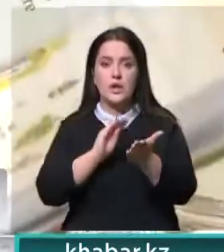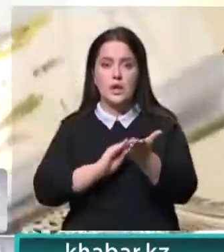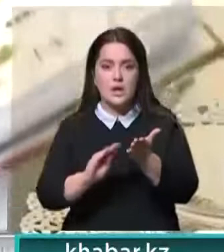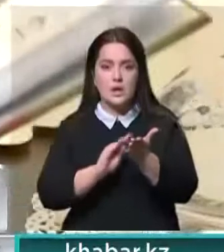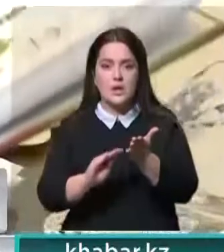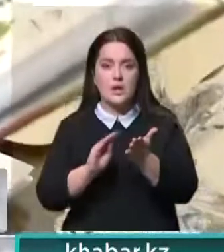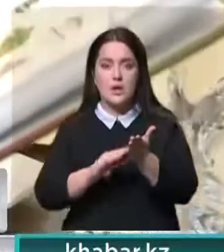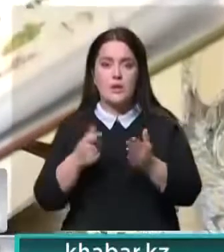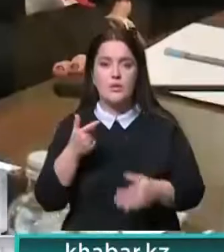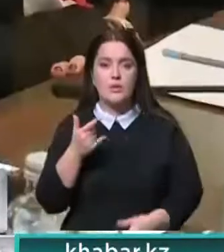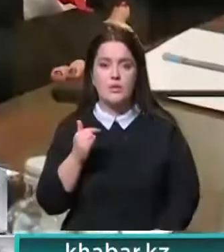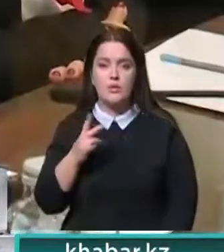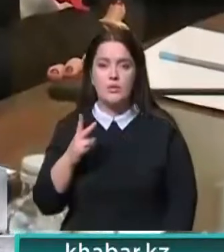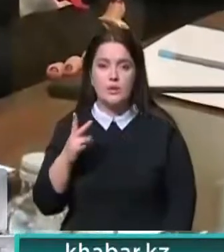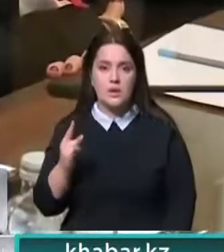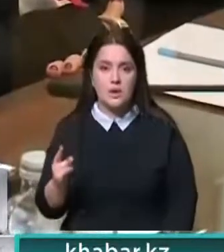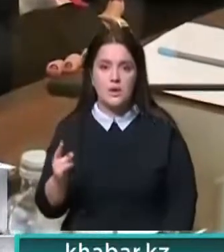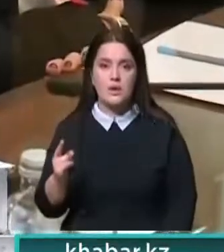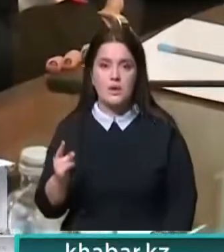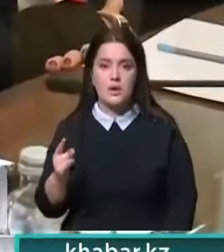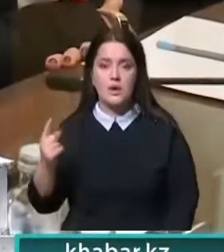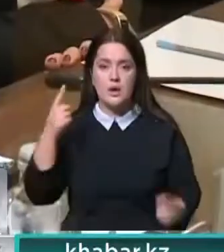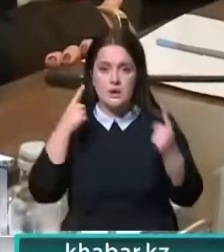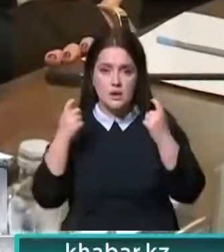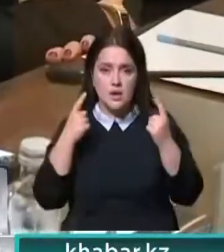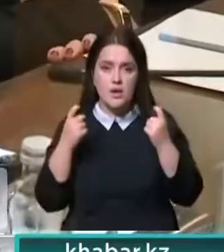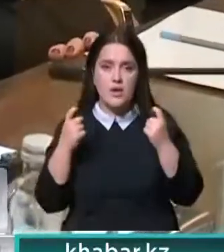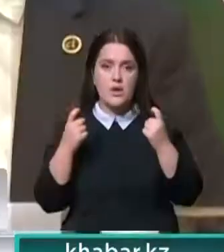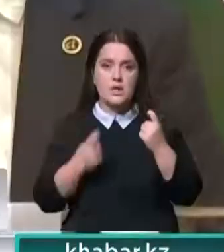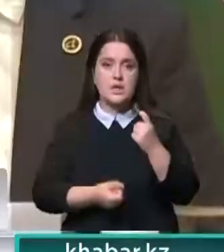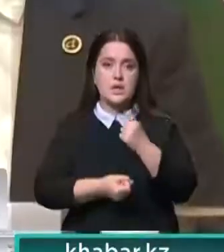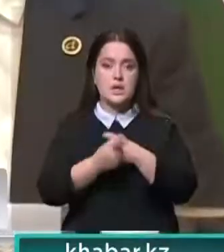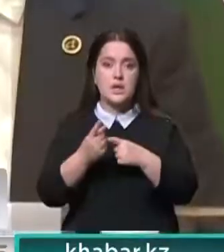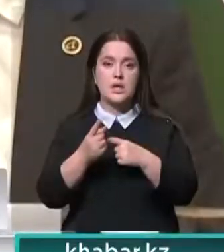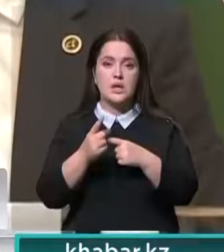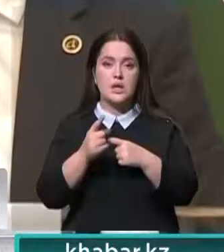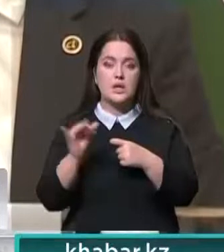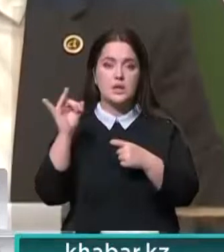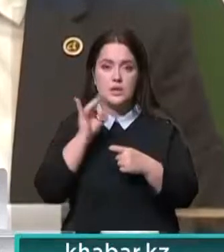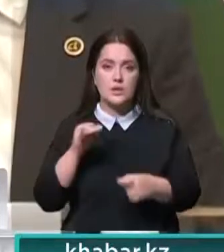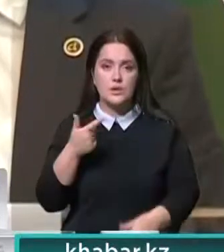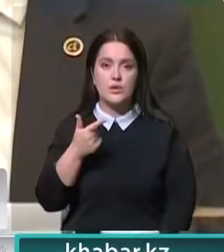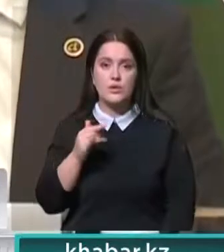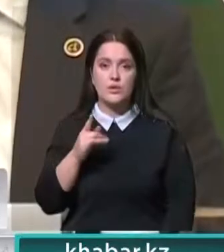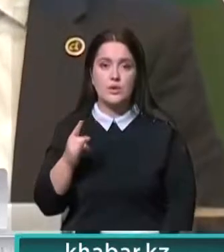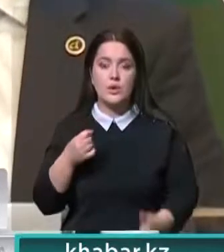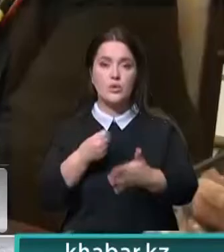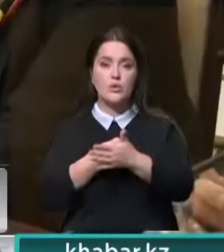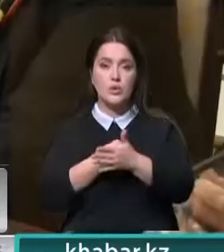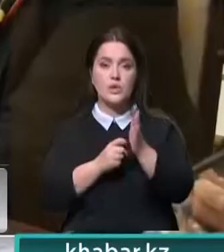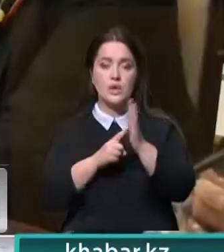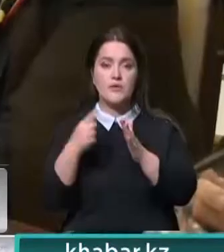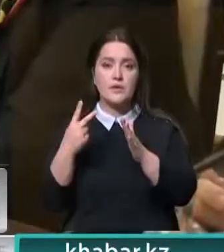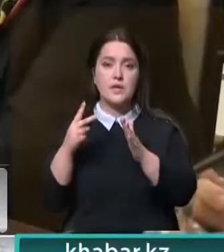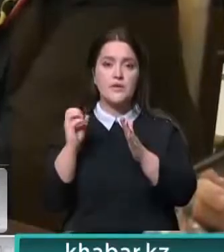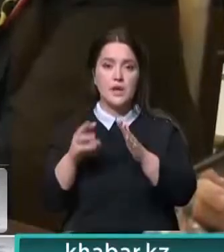книга, иллюстрированная энциклопедия гуннов, в которой собрана информация о происхождении, расселении и истории гуннов вплоть до